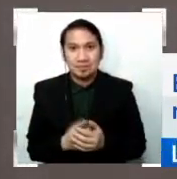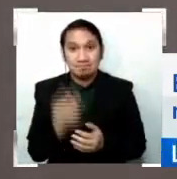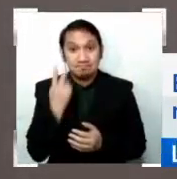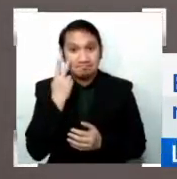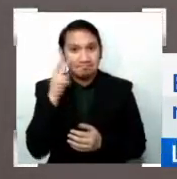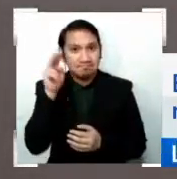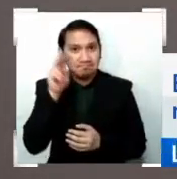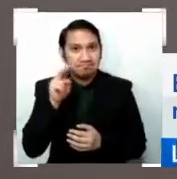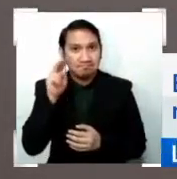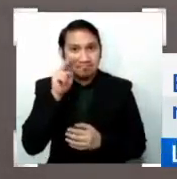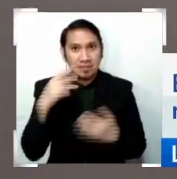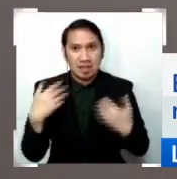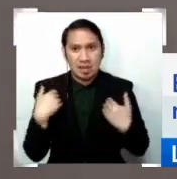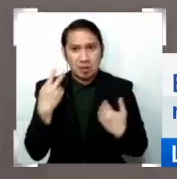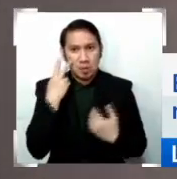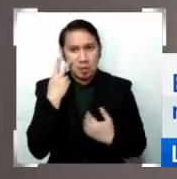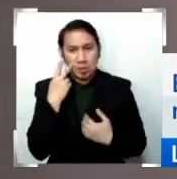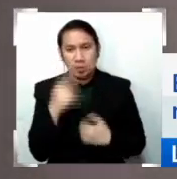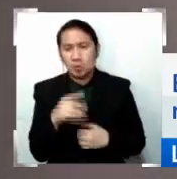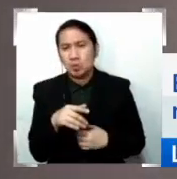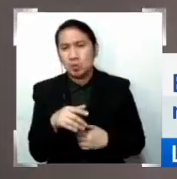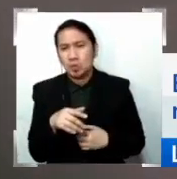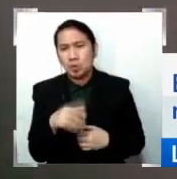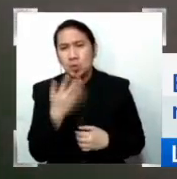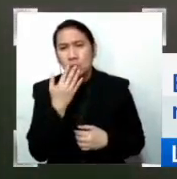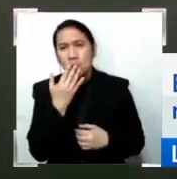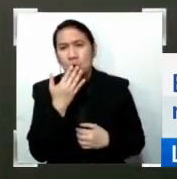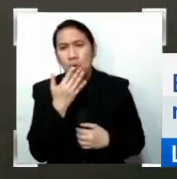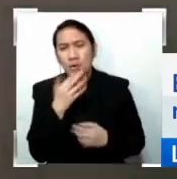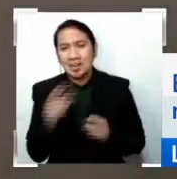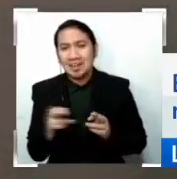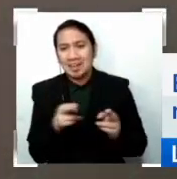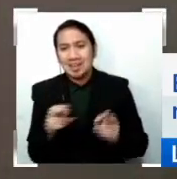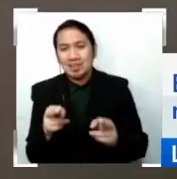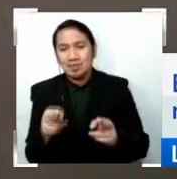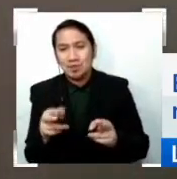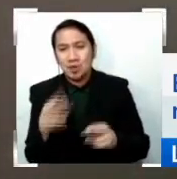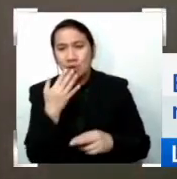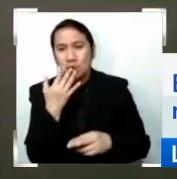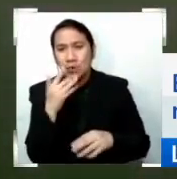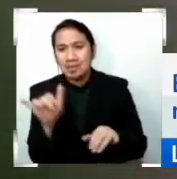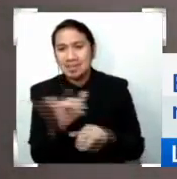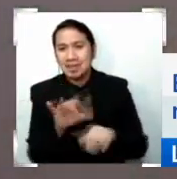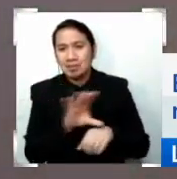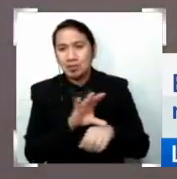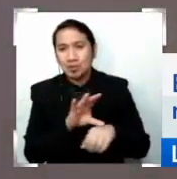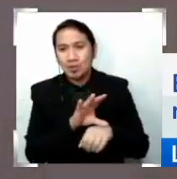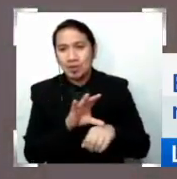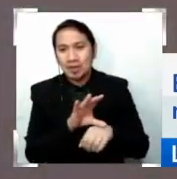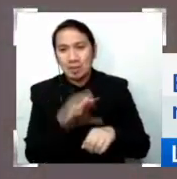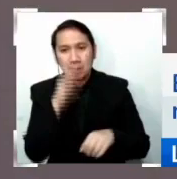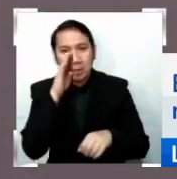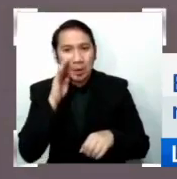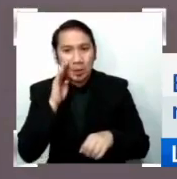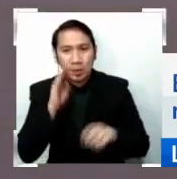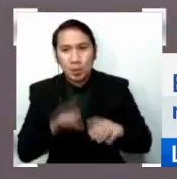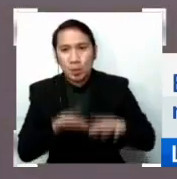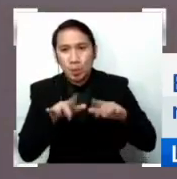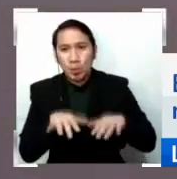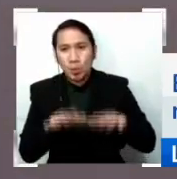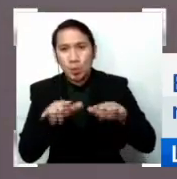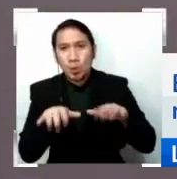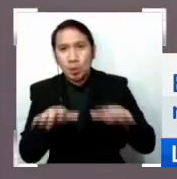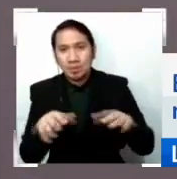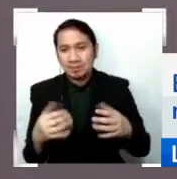Rumaragasa naman ang kulay tsokolating ilog sa Barangay Kamandag sa bayan ng La Castellana. Hirap sa